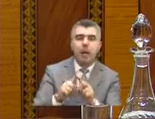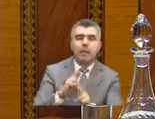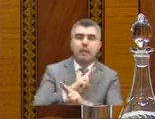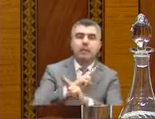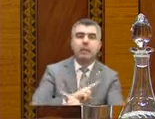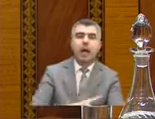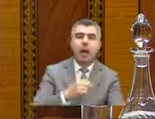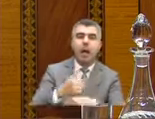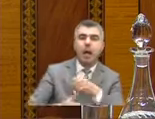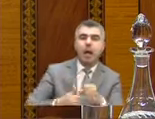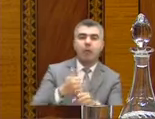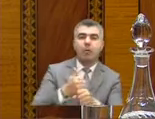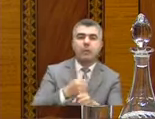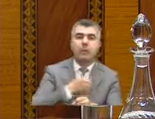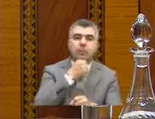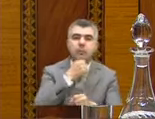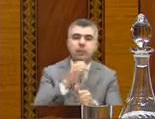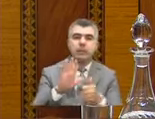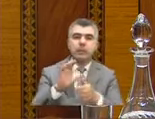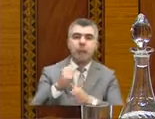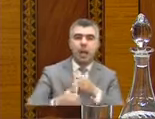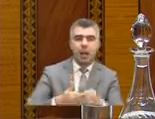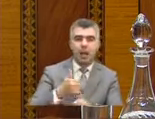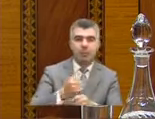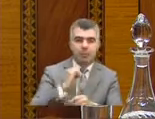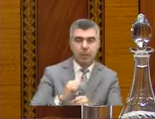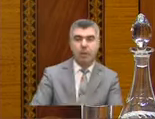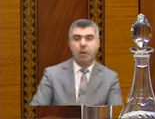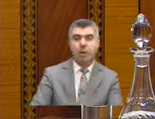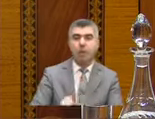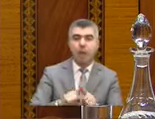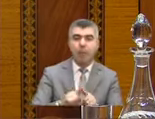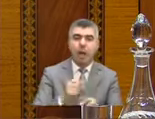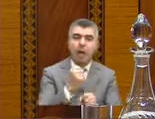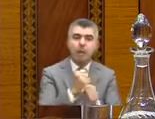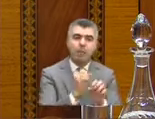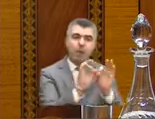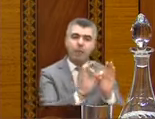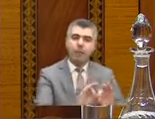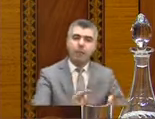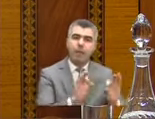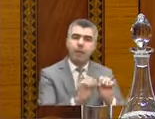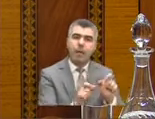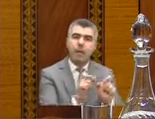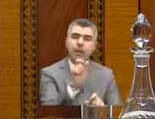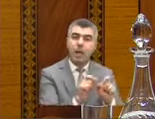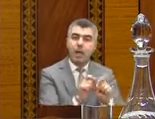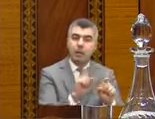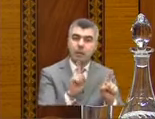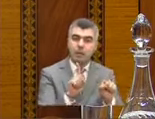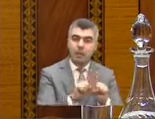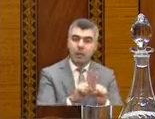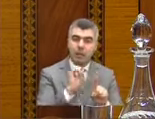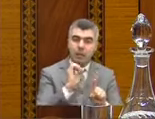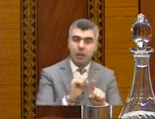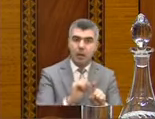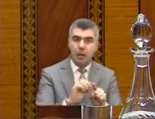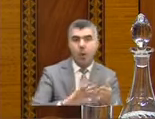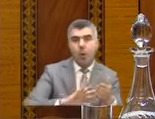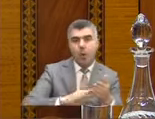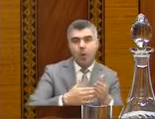وتوسيع الاستفادة من التعويض عن فقدان الشغل لفائدة الأشخاص الذين يتوفرون على